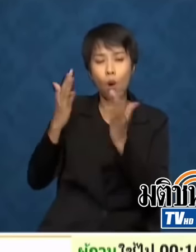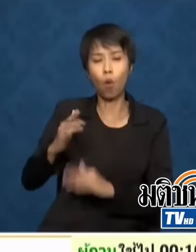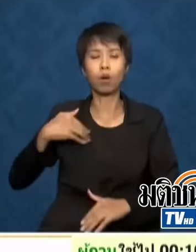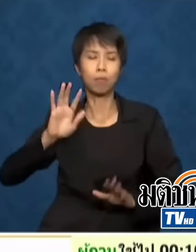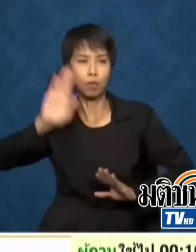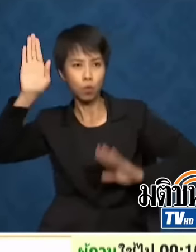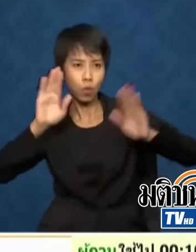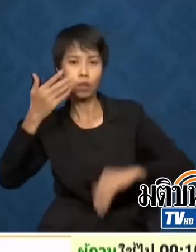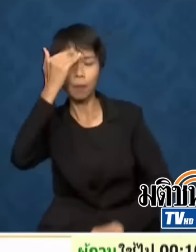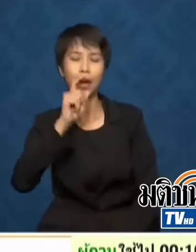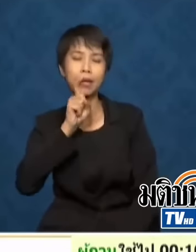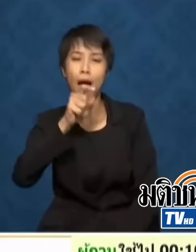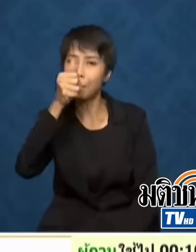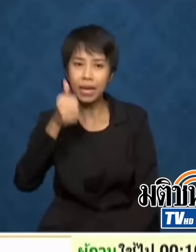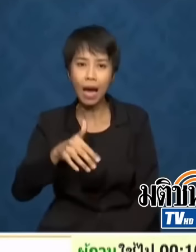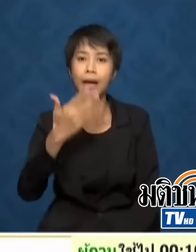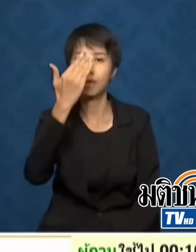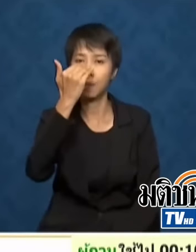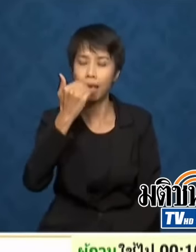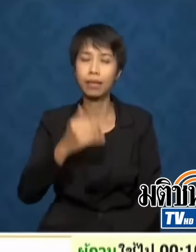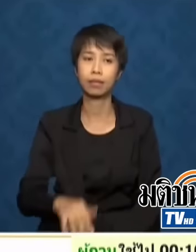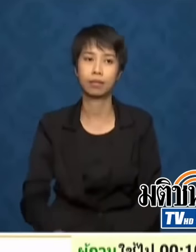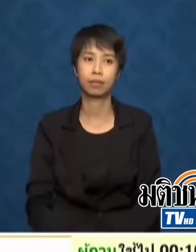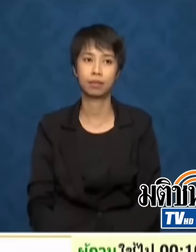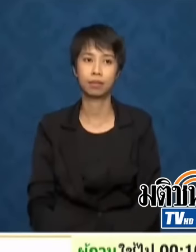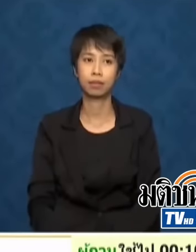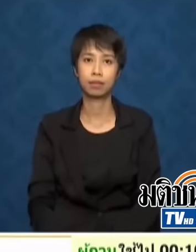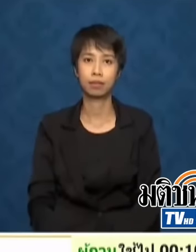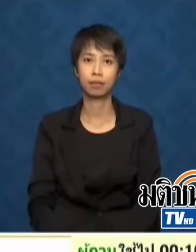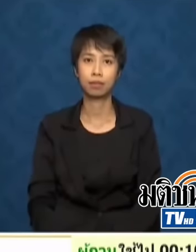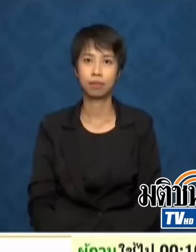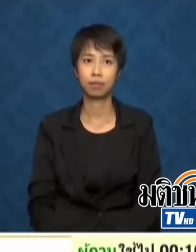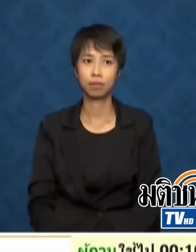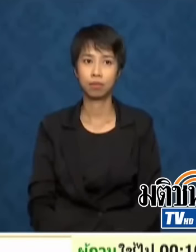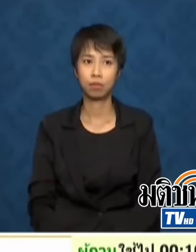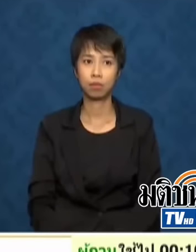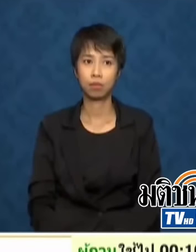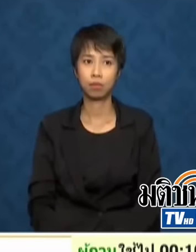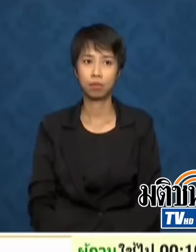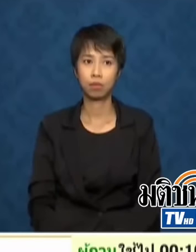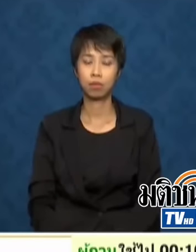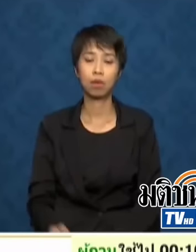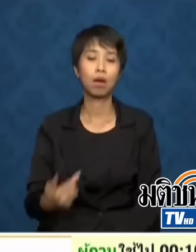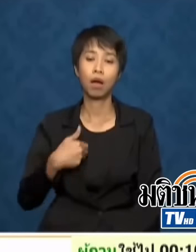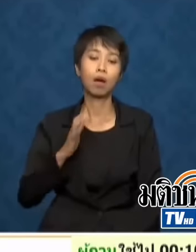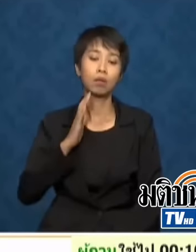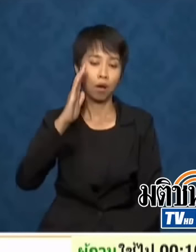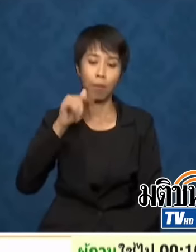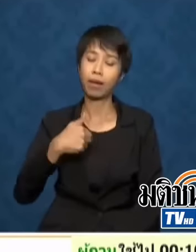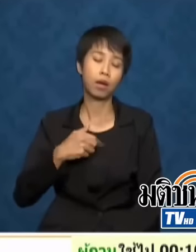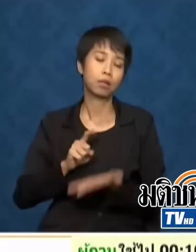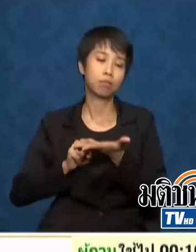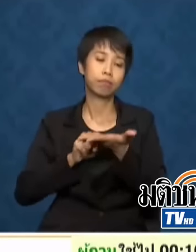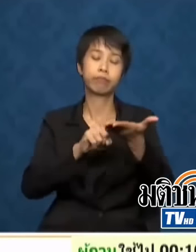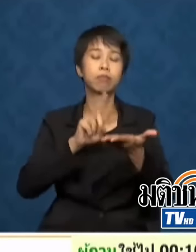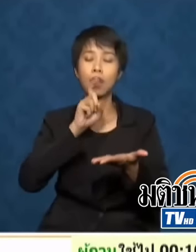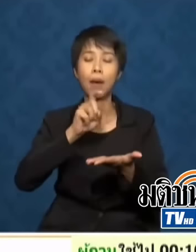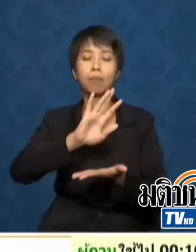ทำไมคุณถามไม่ได้ทำไมคุณถามไม่ได้ไม่งั้นผมไม่อนุญาตผมจะปิดกระทู้นี้แล้ว